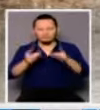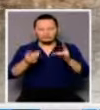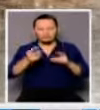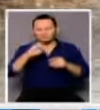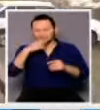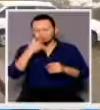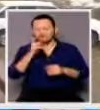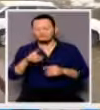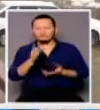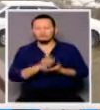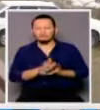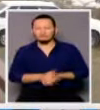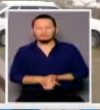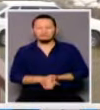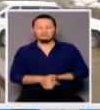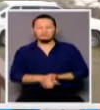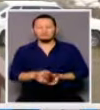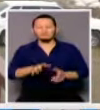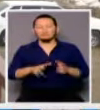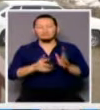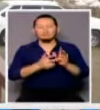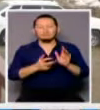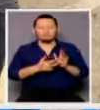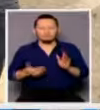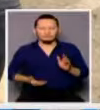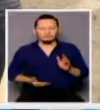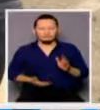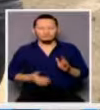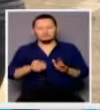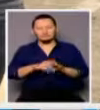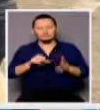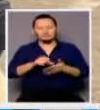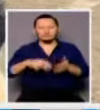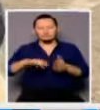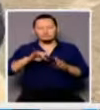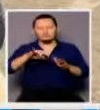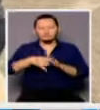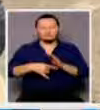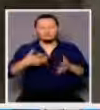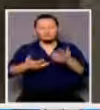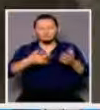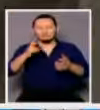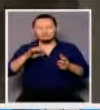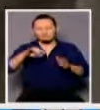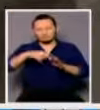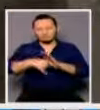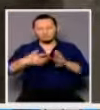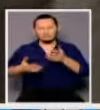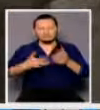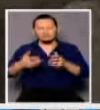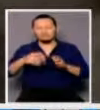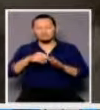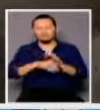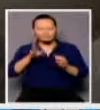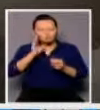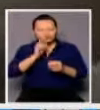жайсыздық тудырады екен. Мұнда 800-ге жуық тұрғын бар. Жағдайы жеткендері ауласынан құдық қазып алған. Алайда жұрт құдықтың суын қанып